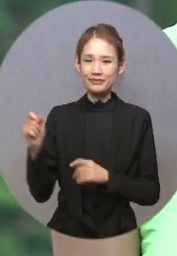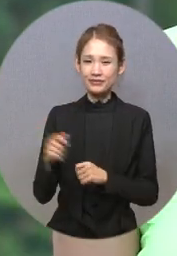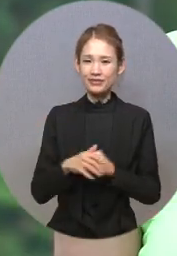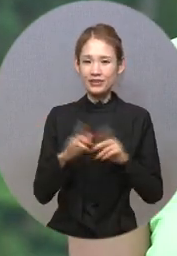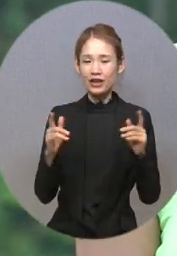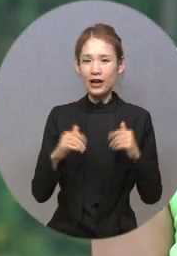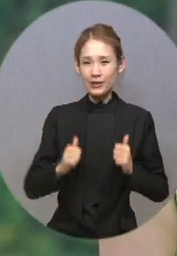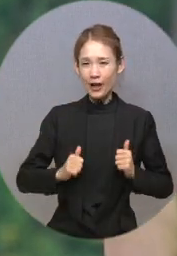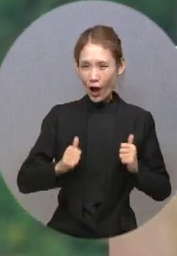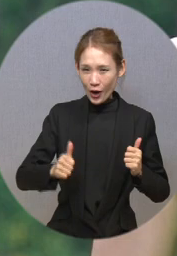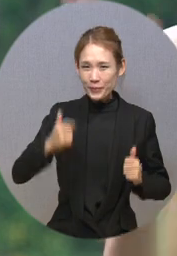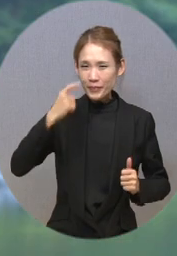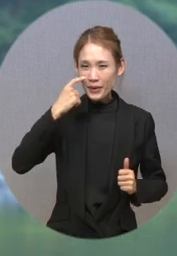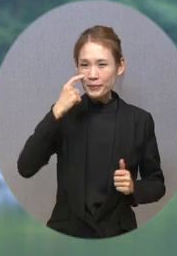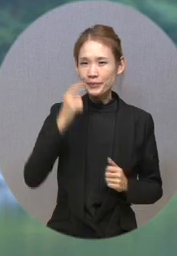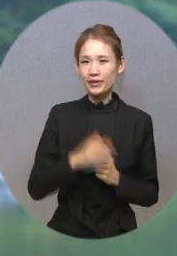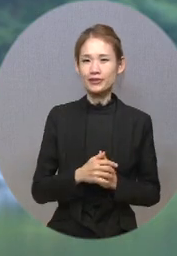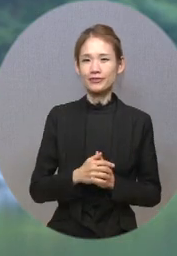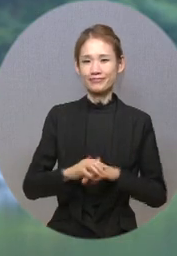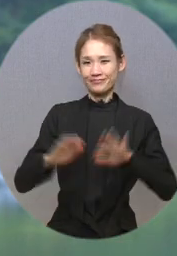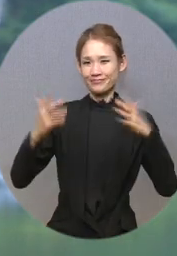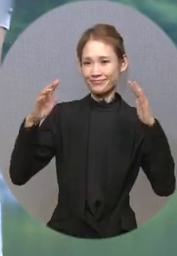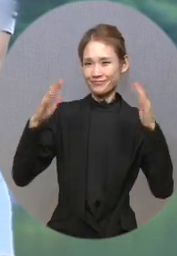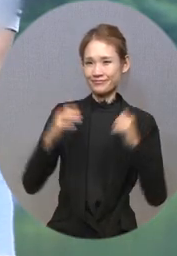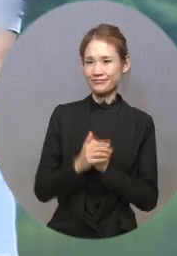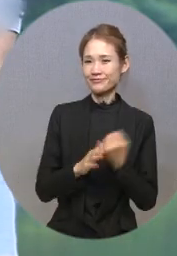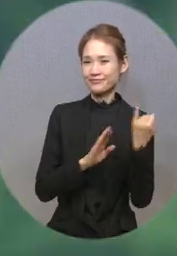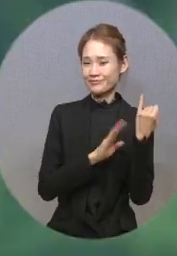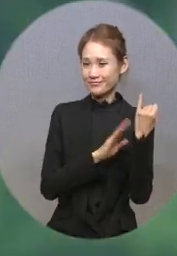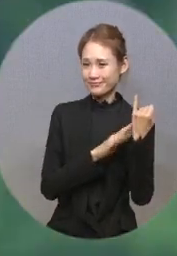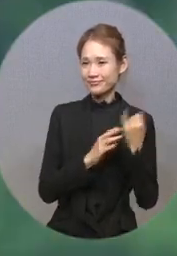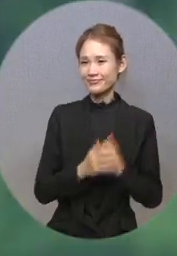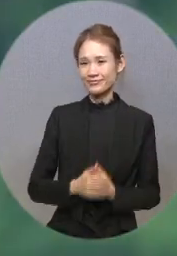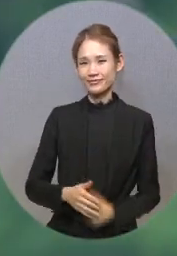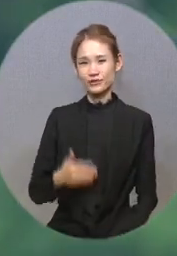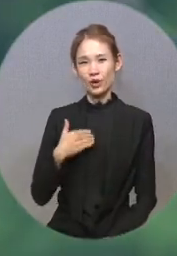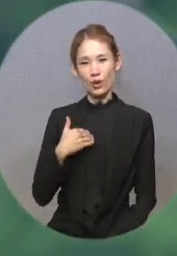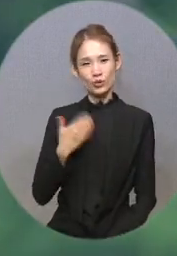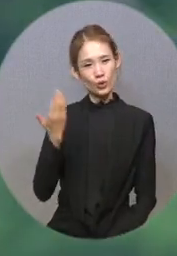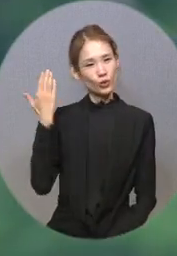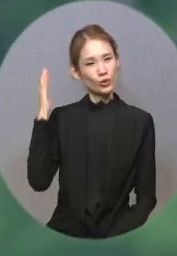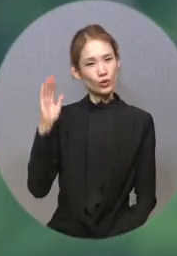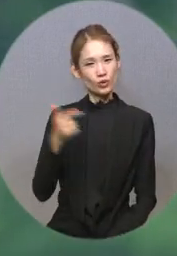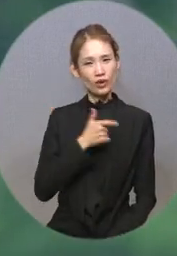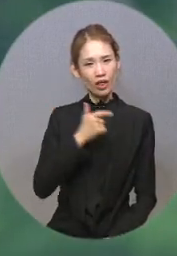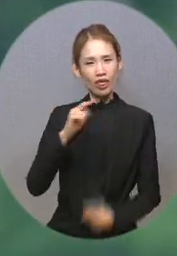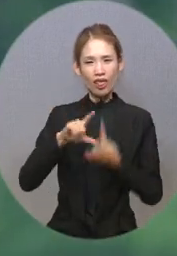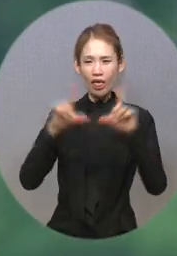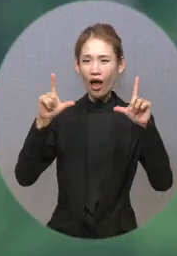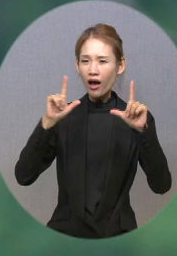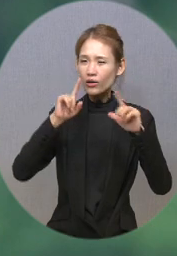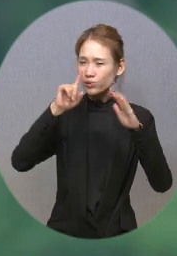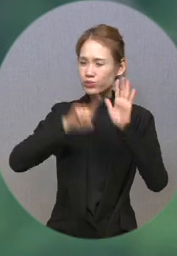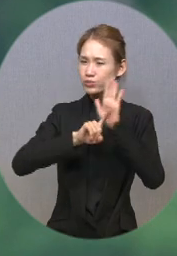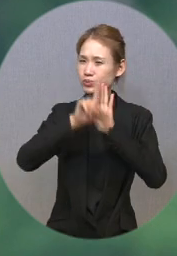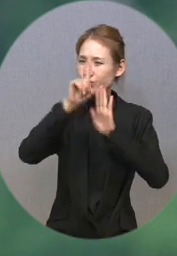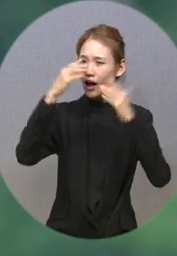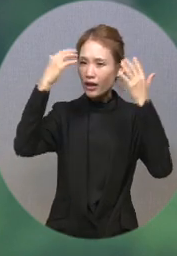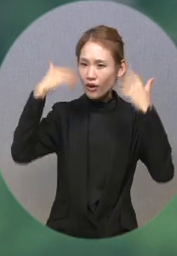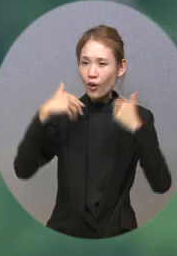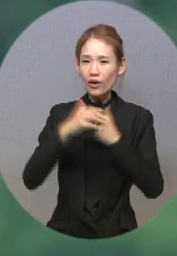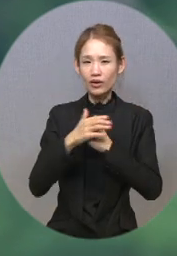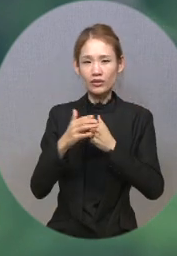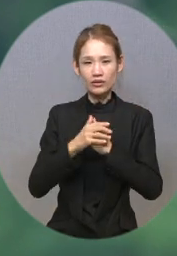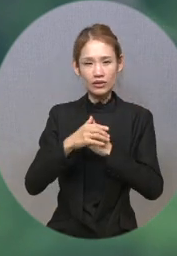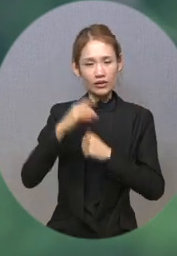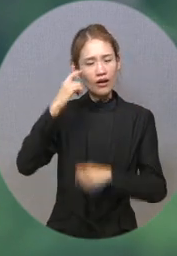하지만 열심히 한번 해보겠습니다. 네. 은수는? 아, 저도 요새 너무 더워가지고 약간 정신줄을